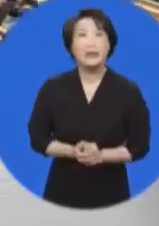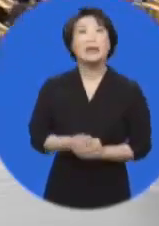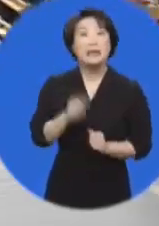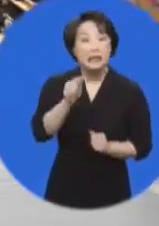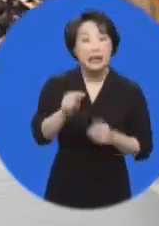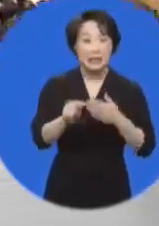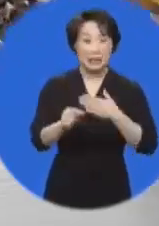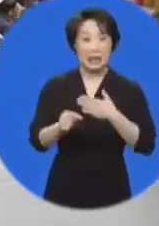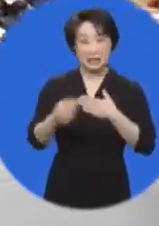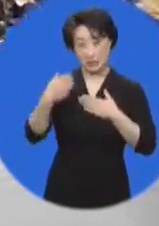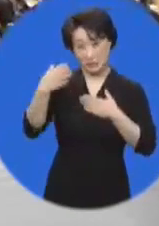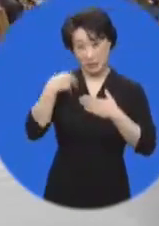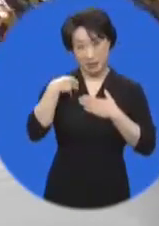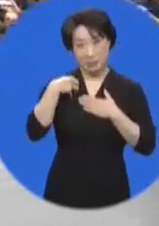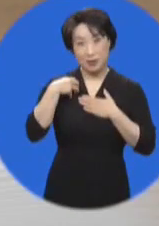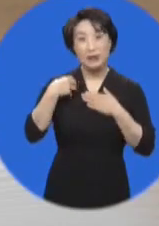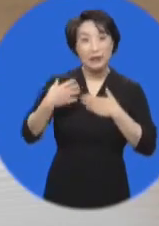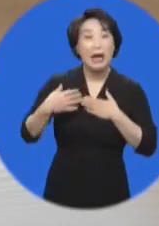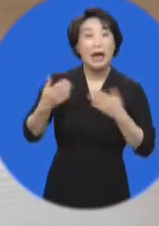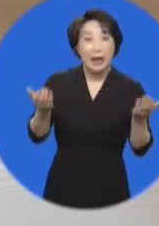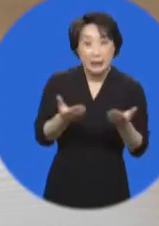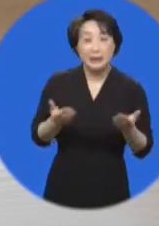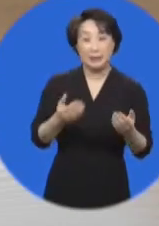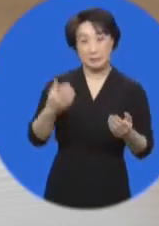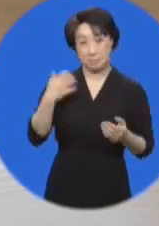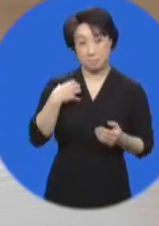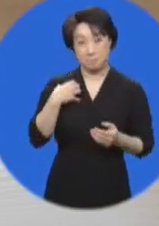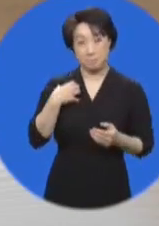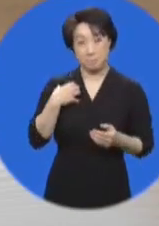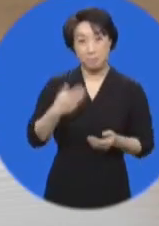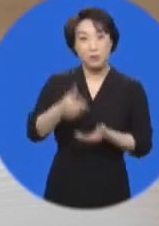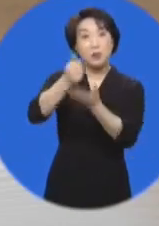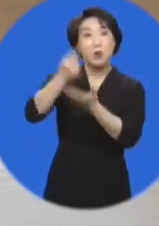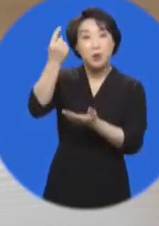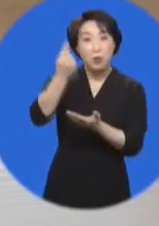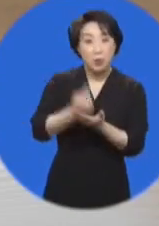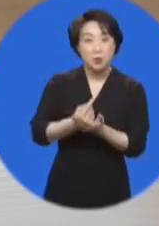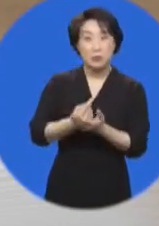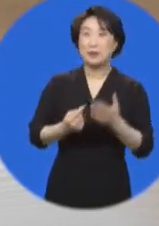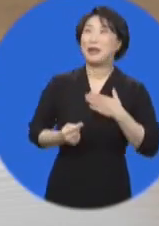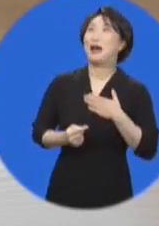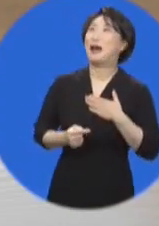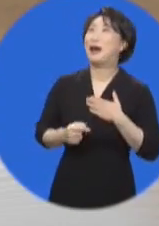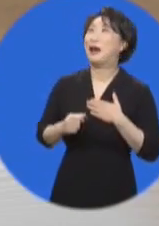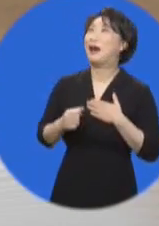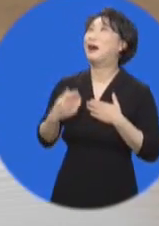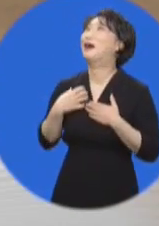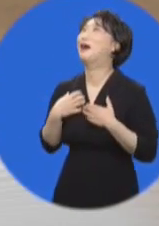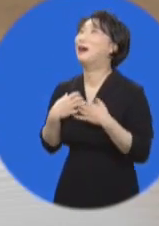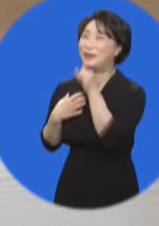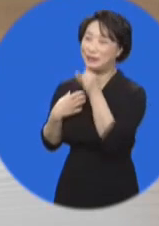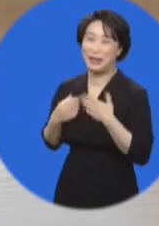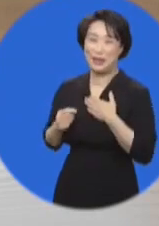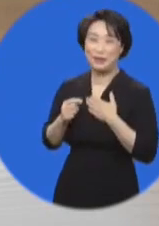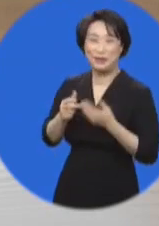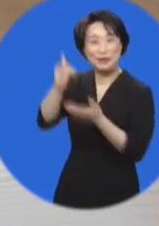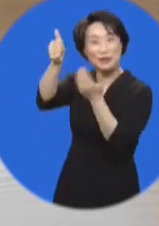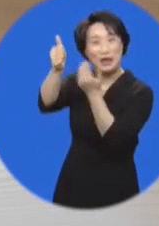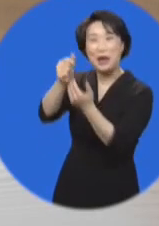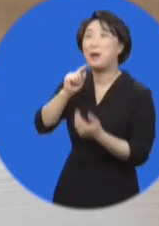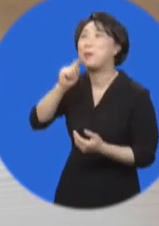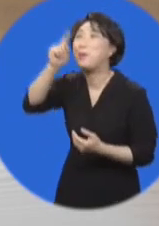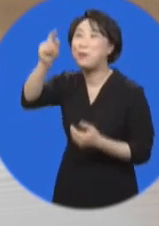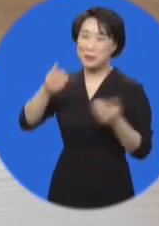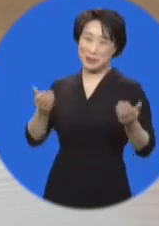이것이 나의 사명이요 내가 할 일이요 주님 오시면 했다고 주님 앞에 보고서를 올려야